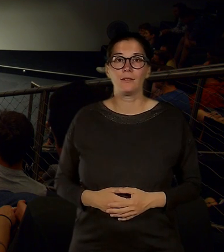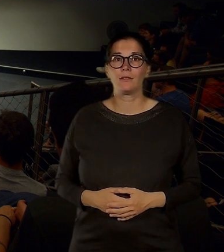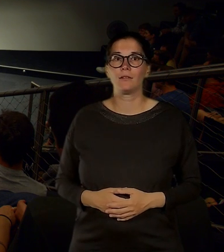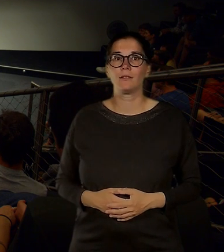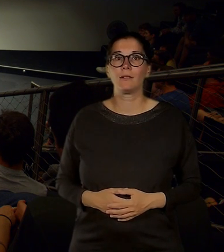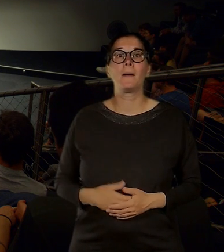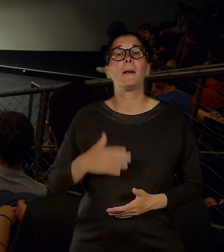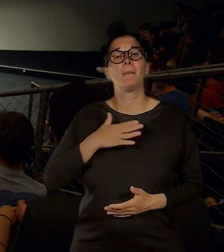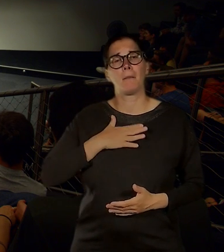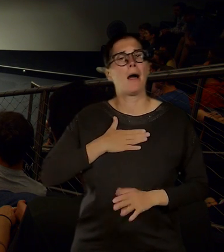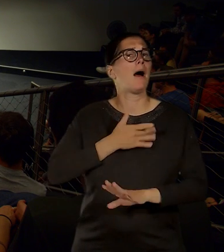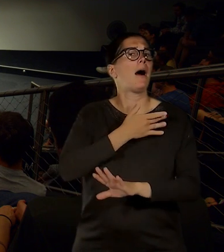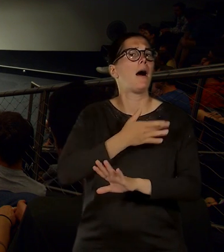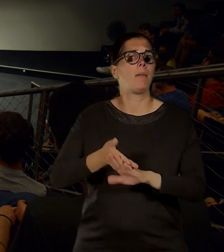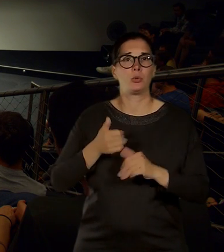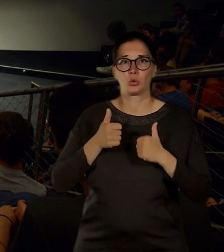Máme tu zkušenost